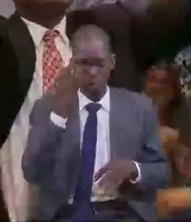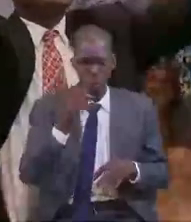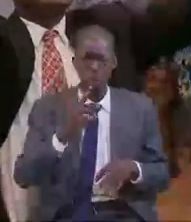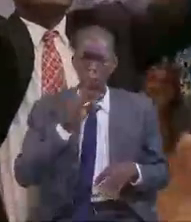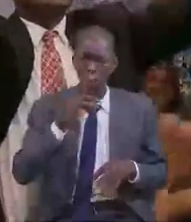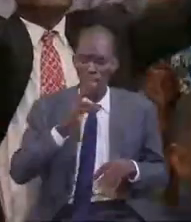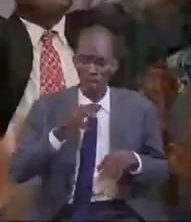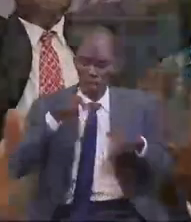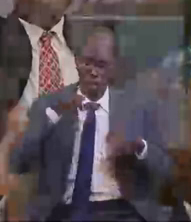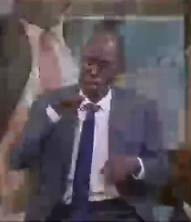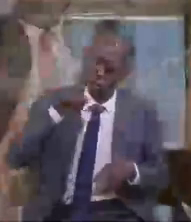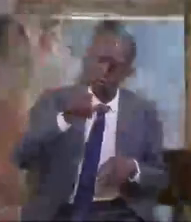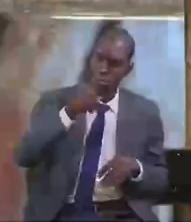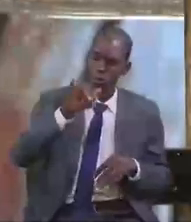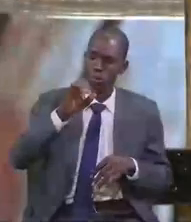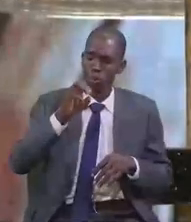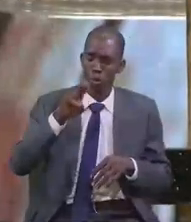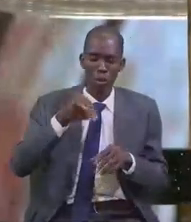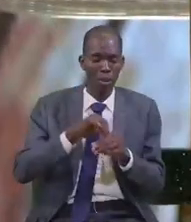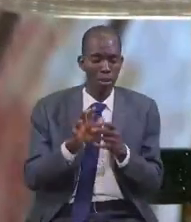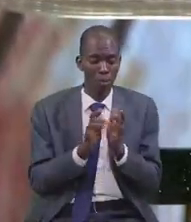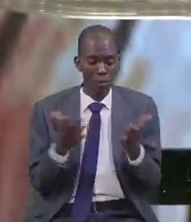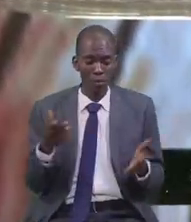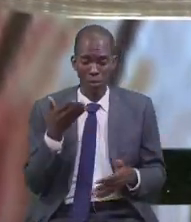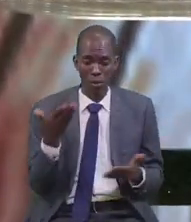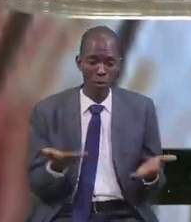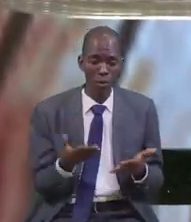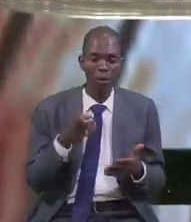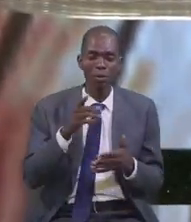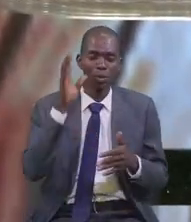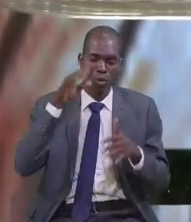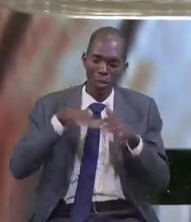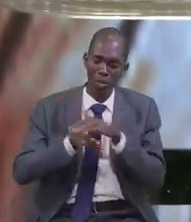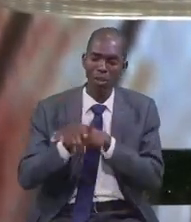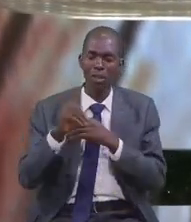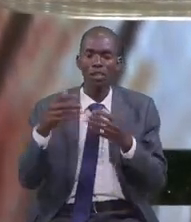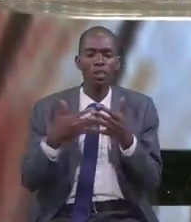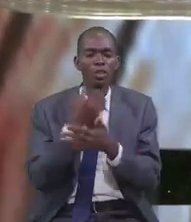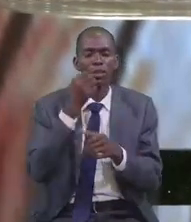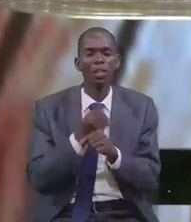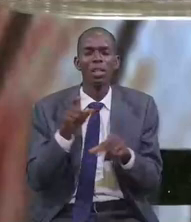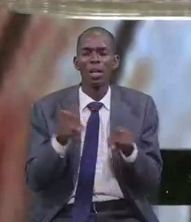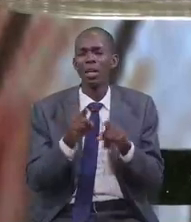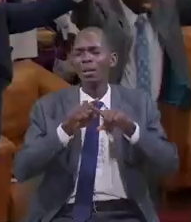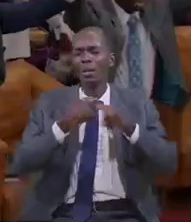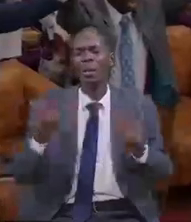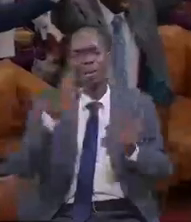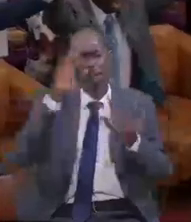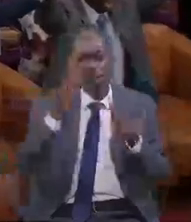une ombre de doute, vous allez à la nouvelle année comme un homme différent,